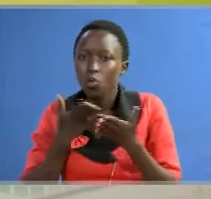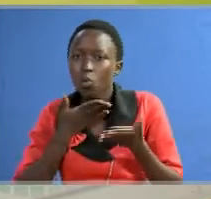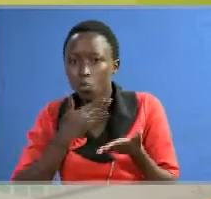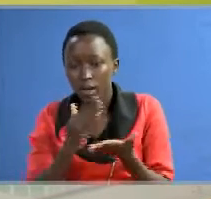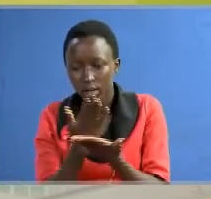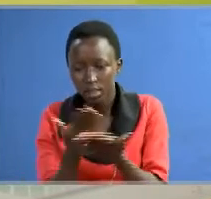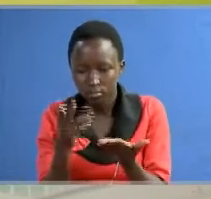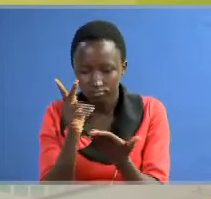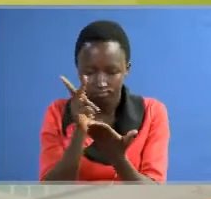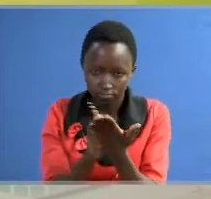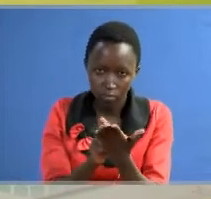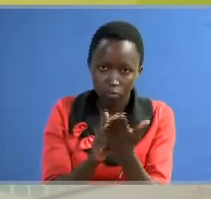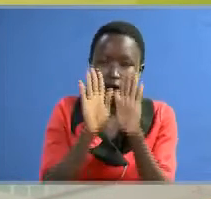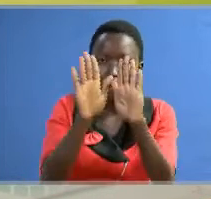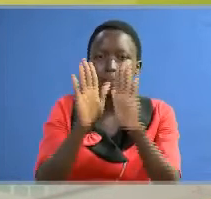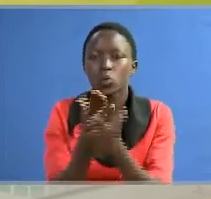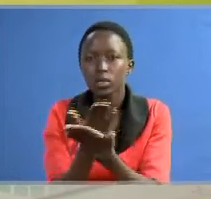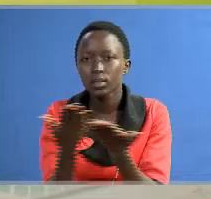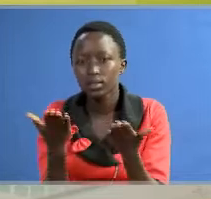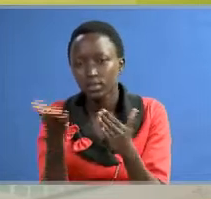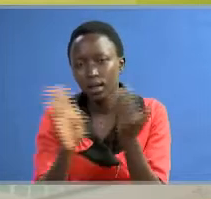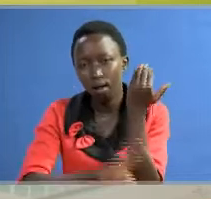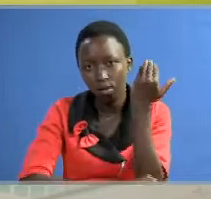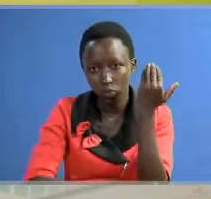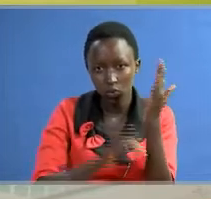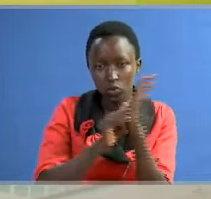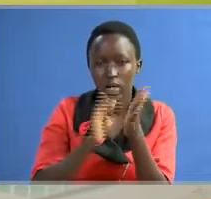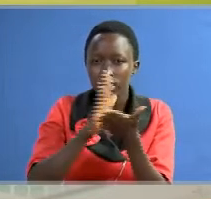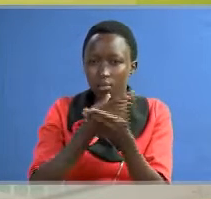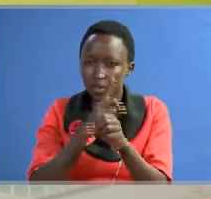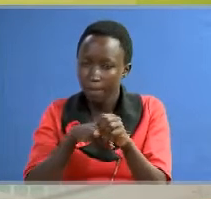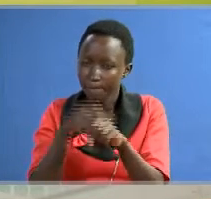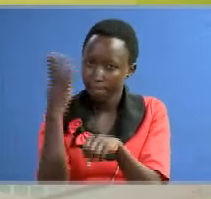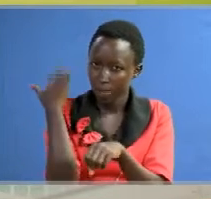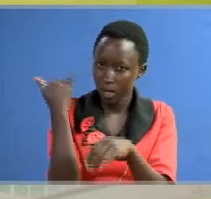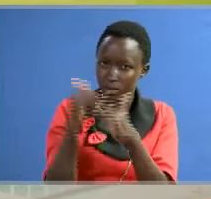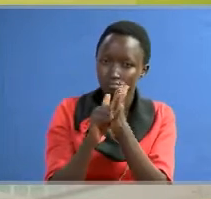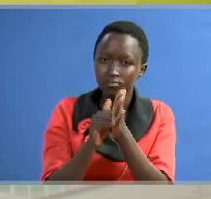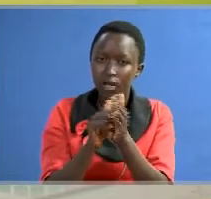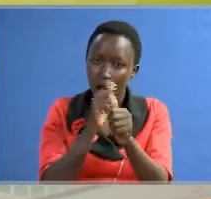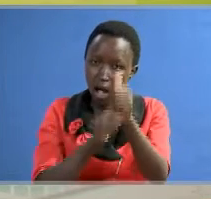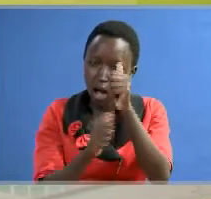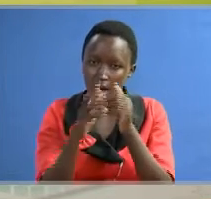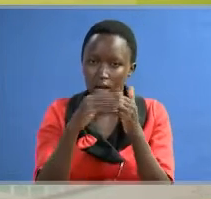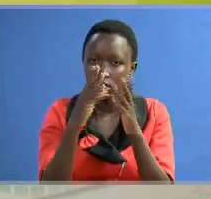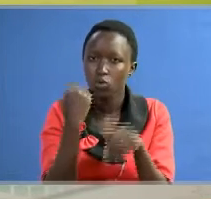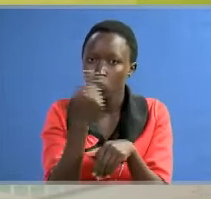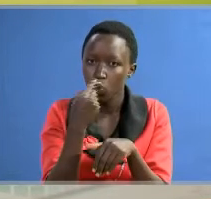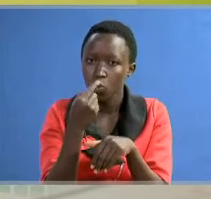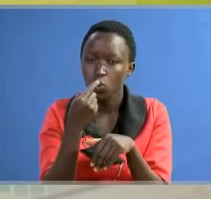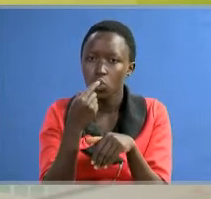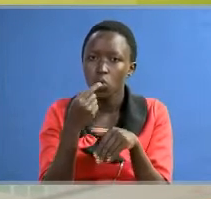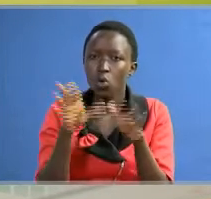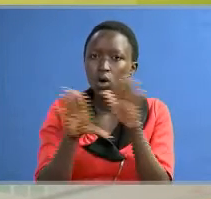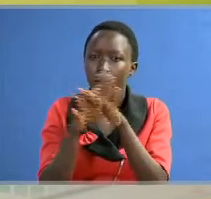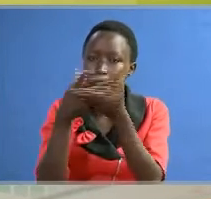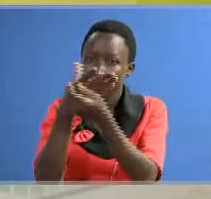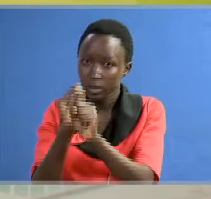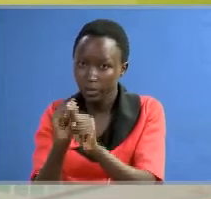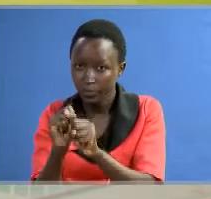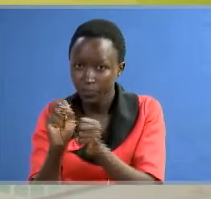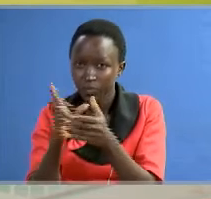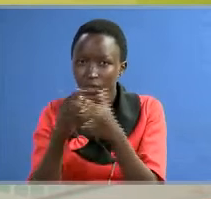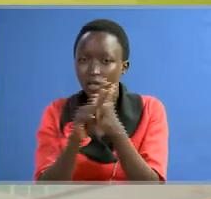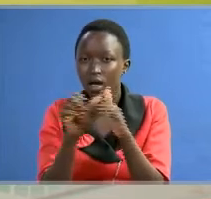ya kuhifadhi stakabadhi muhimu za serikali nchini. Katika nyakati hizo, National Archives ilikuwa chini ya usimamizi wa makamu wa rais na wizara ya sanaa